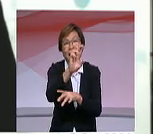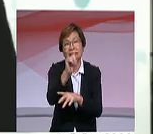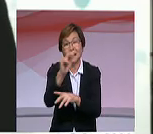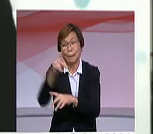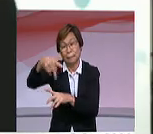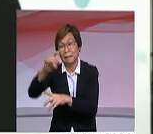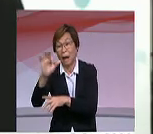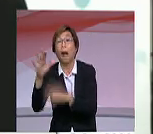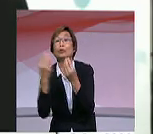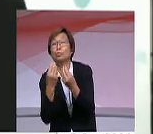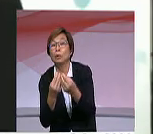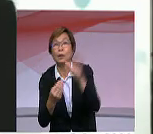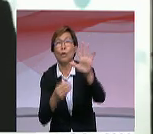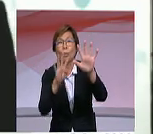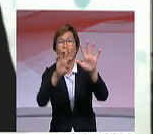sejumlah